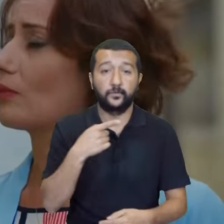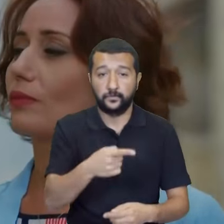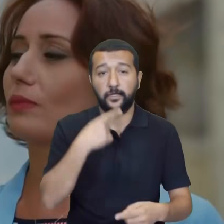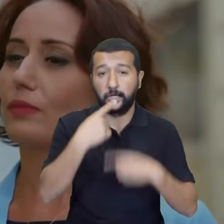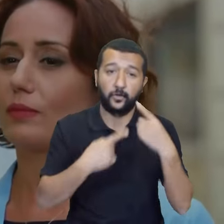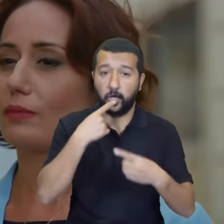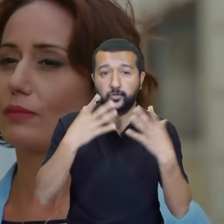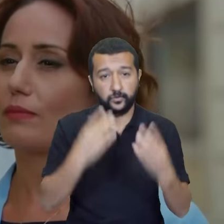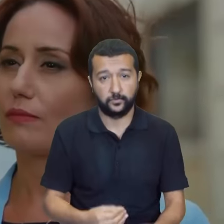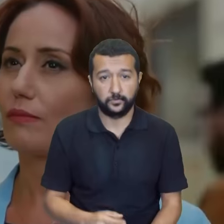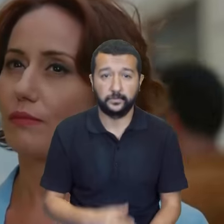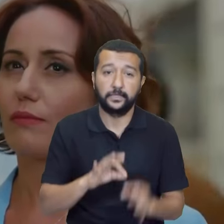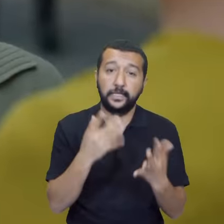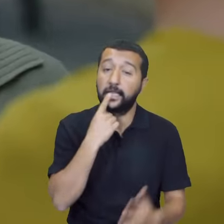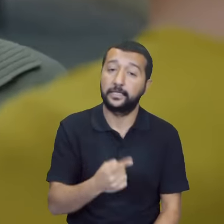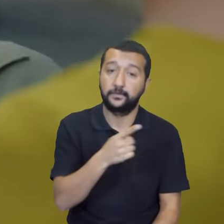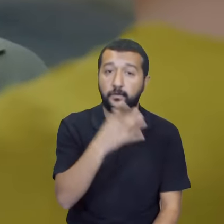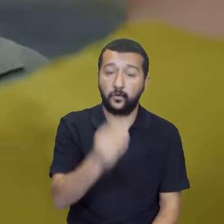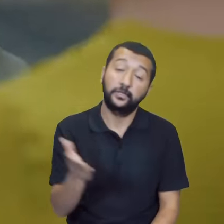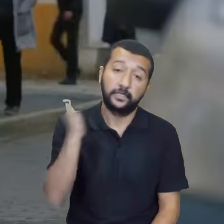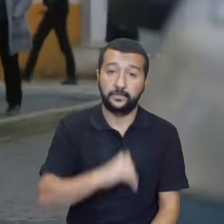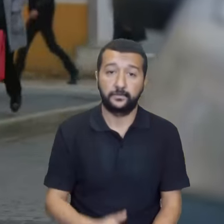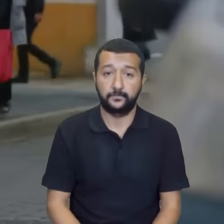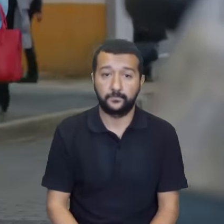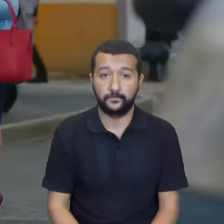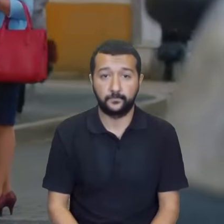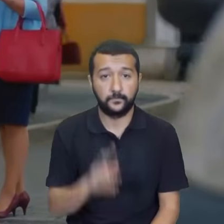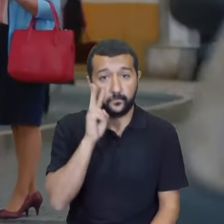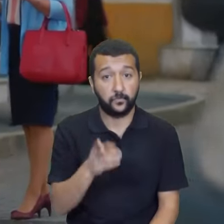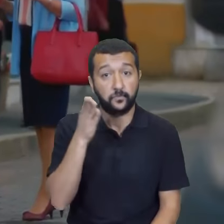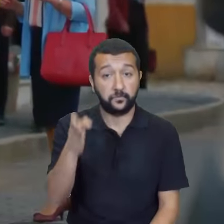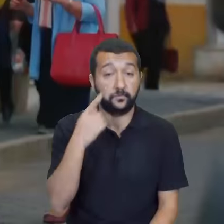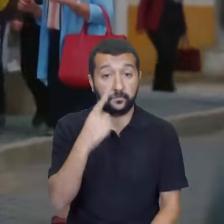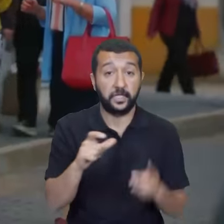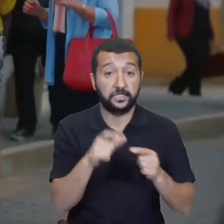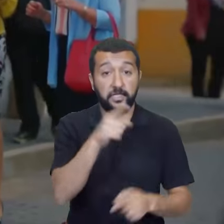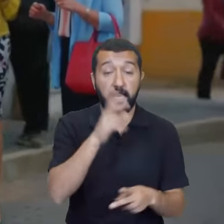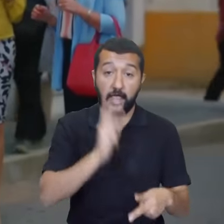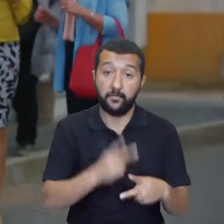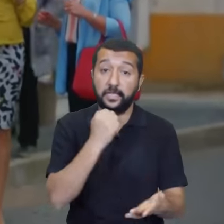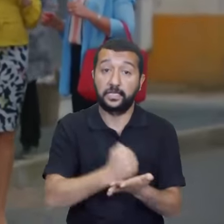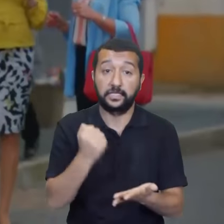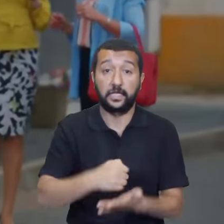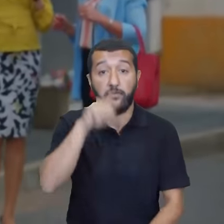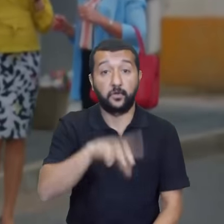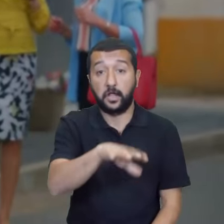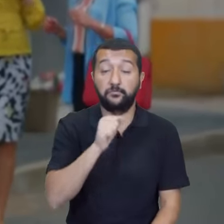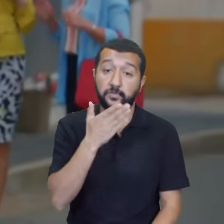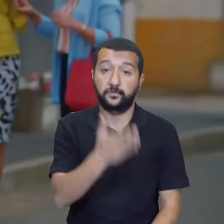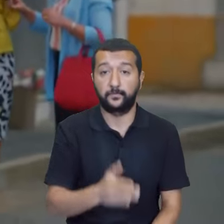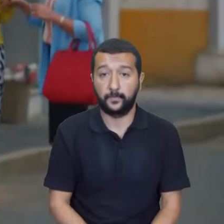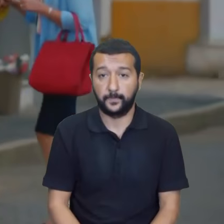fıtırı fıtırı fıtırı fıtırı konuşalım. Ne dersin? Olur, hadi gelin. Görüyor musun sen Şener'i? Hemen gitmiş, gün almış bir